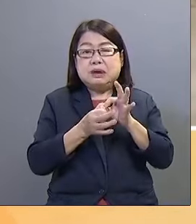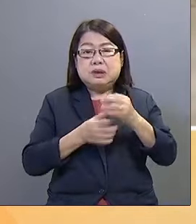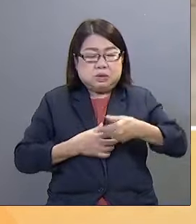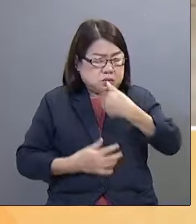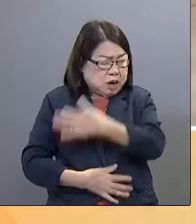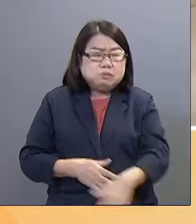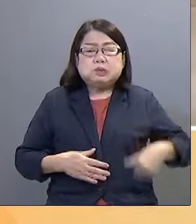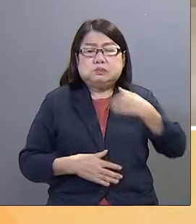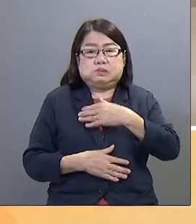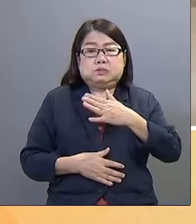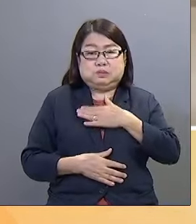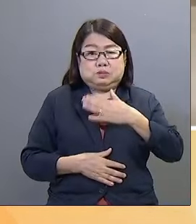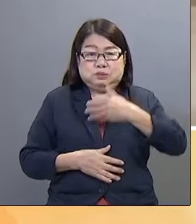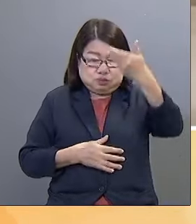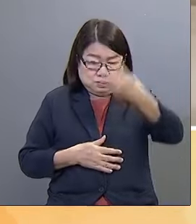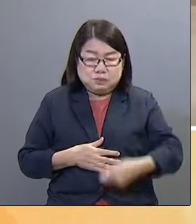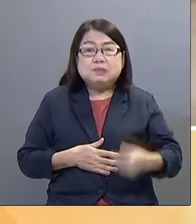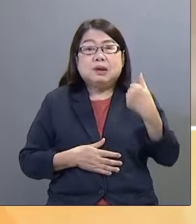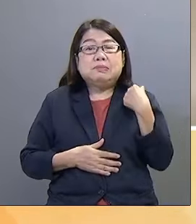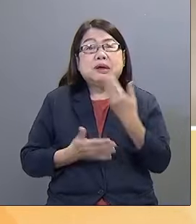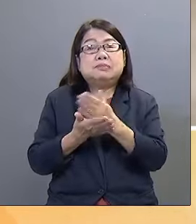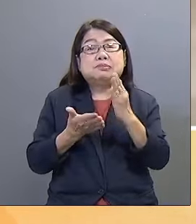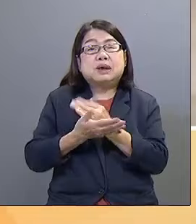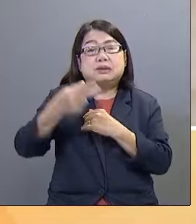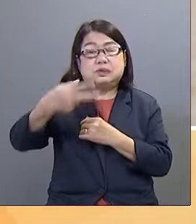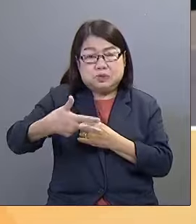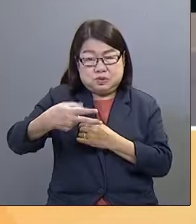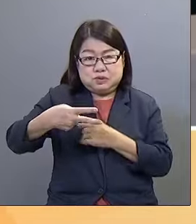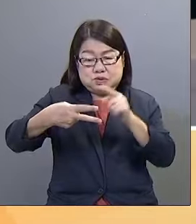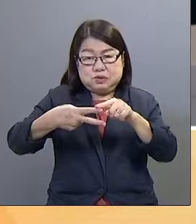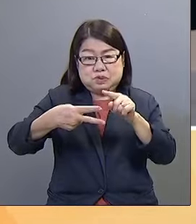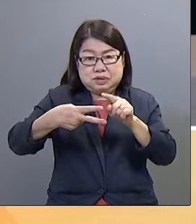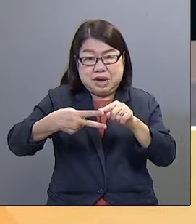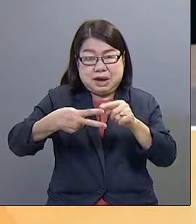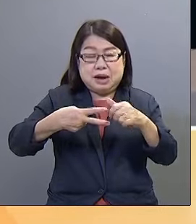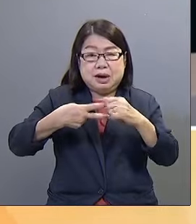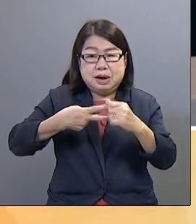าตรส่นกลาง